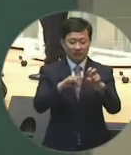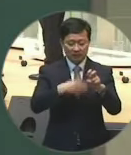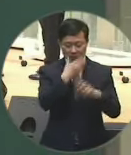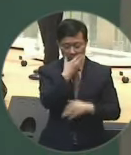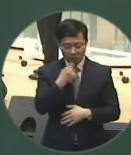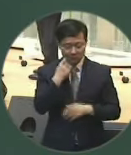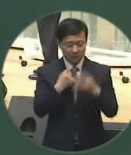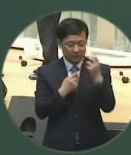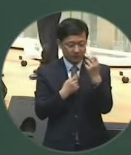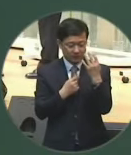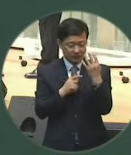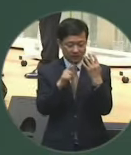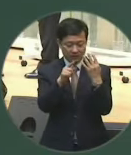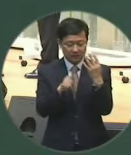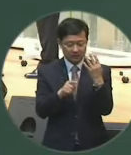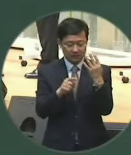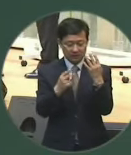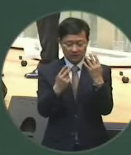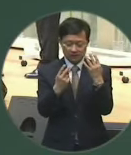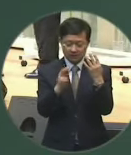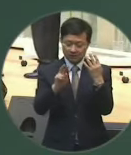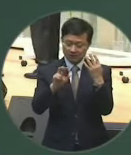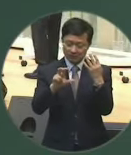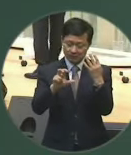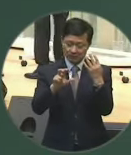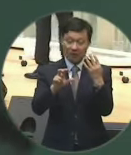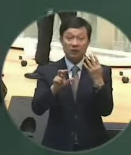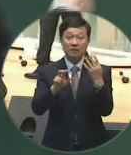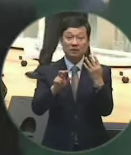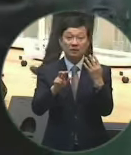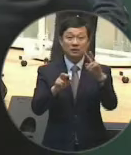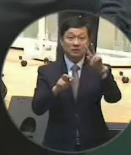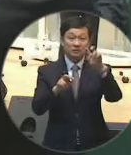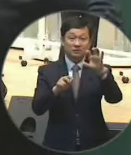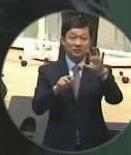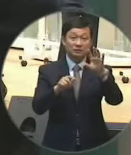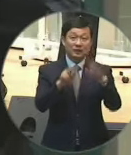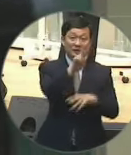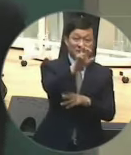마태복음 24장 25장에 보니까